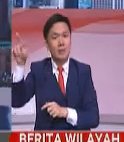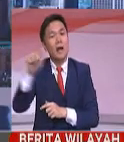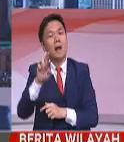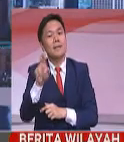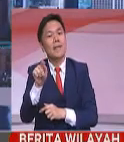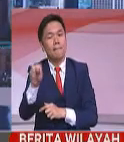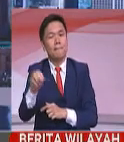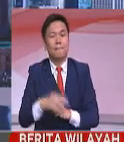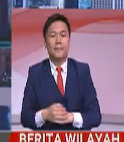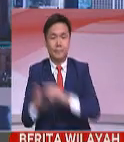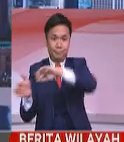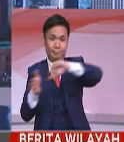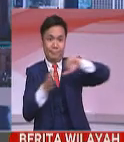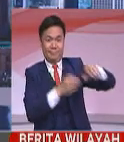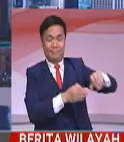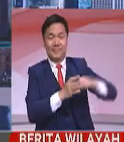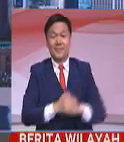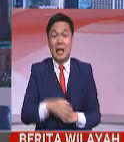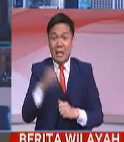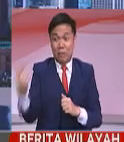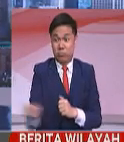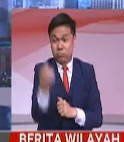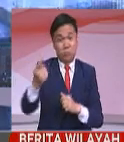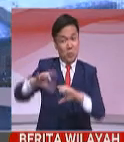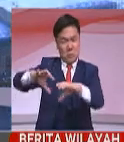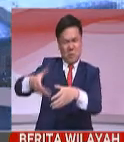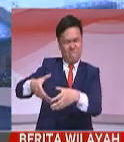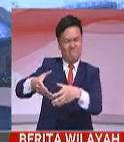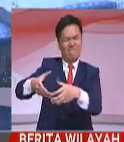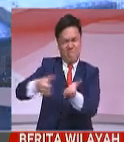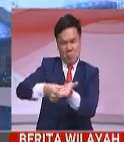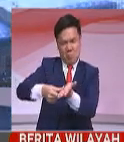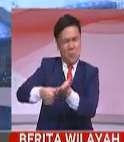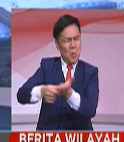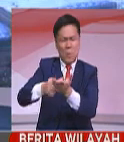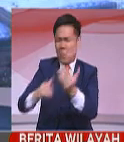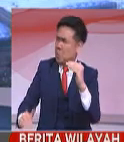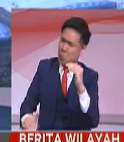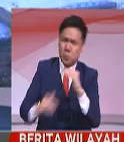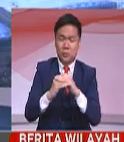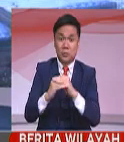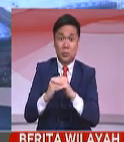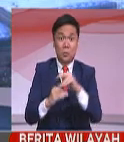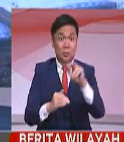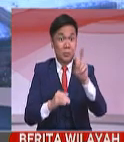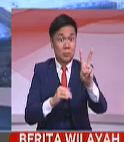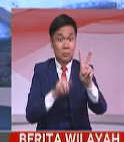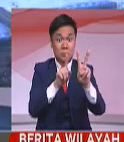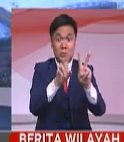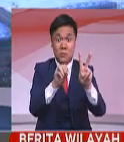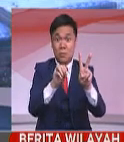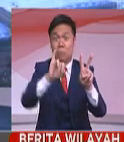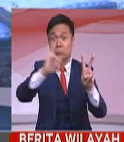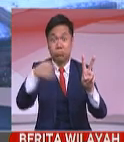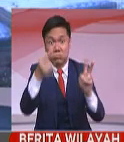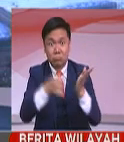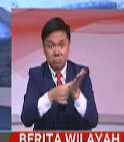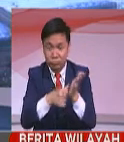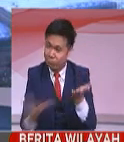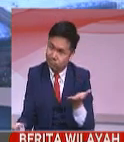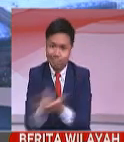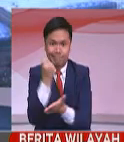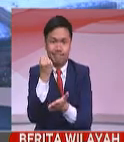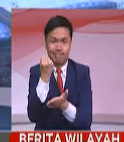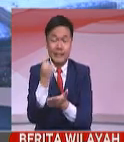Polis Johor sekali lagi berjaya mematahkan sindiket pengedaran dadah terbesar berjumlah RM210 juta dan tangkapan